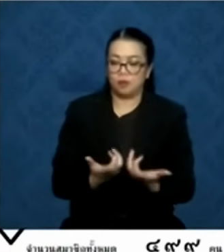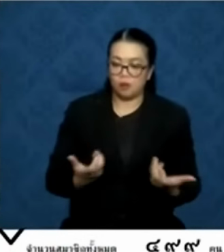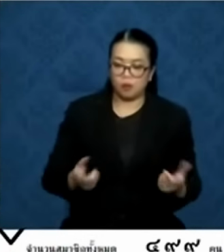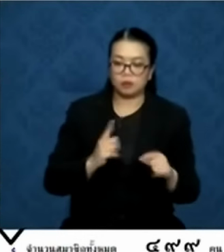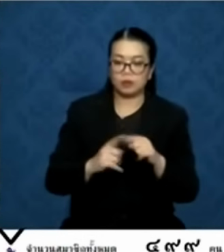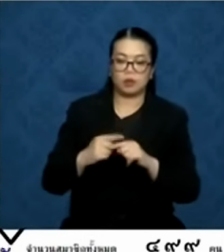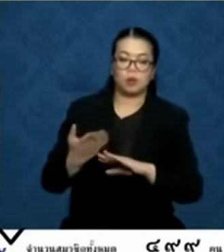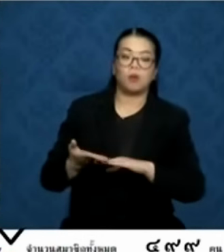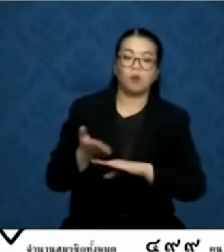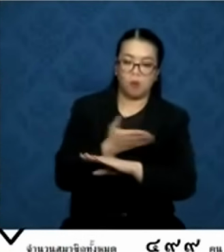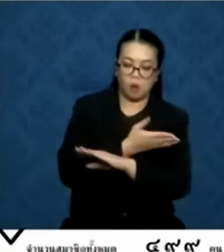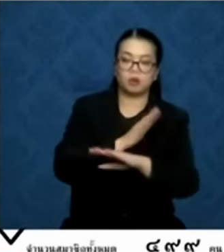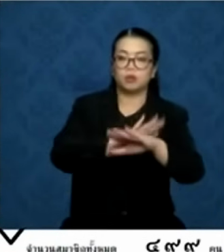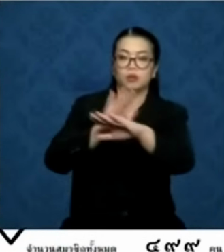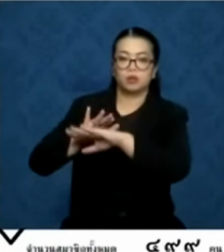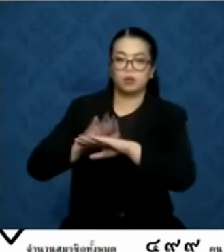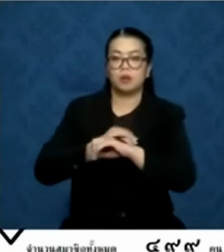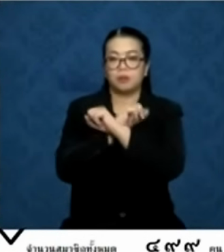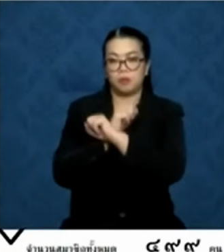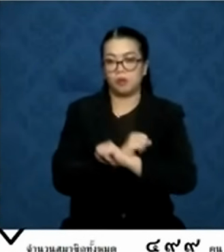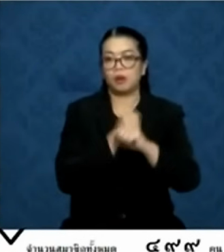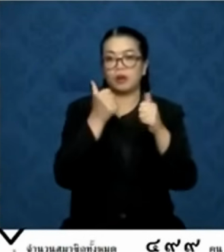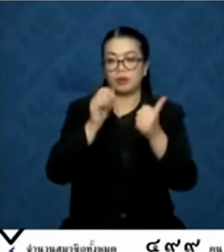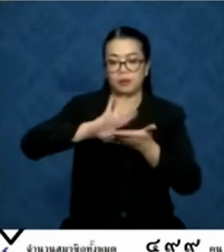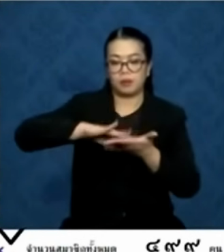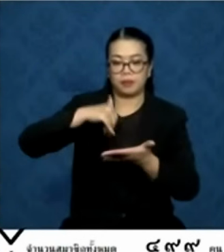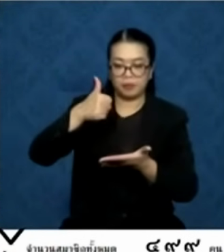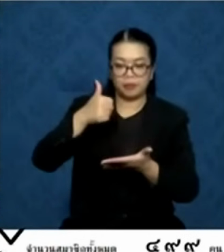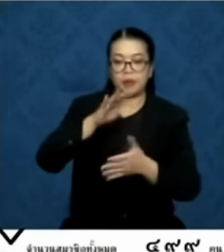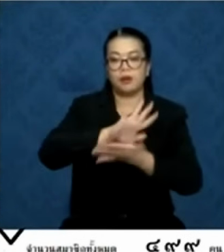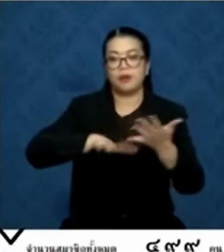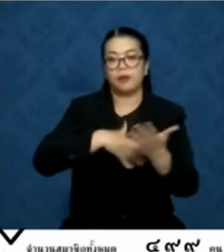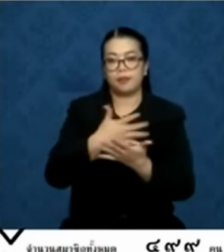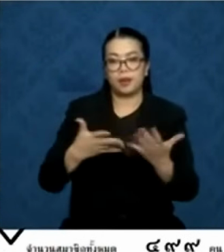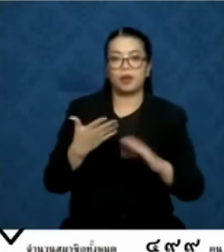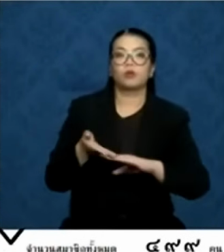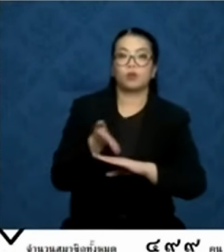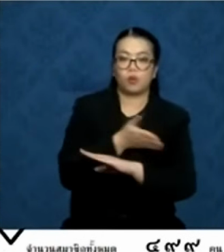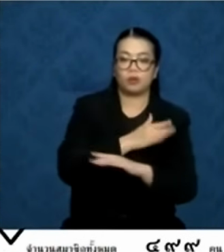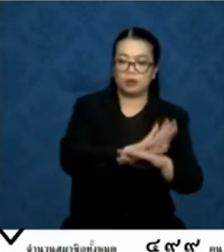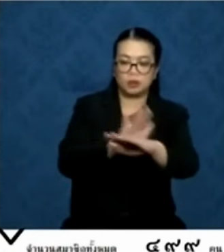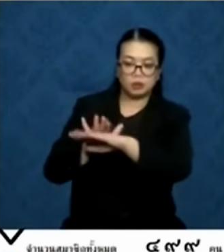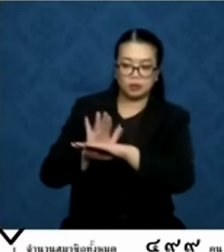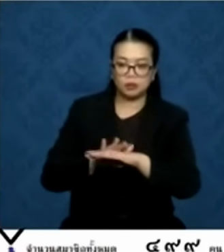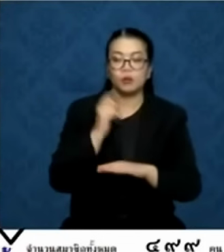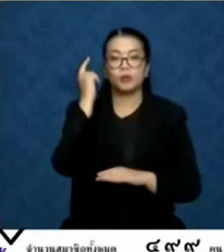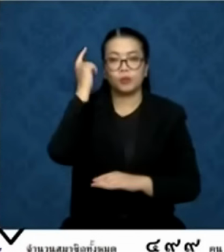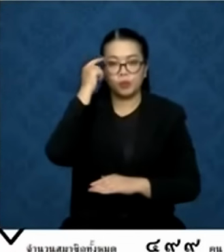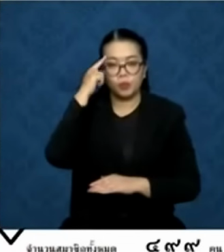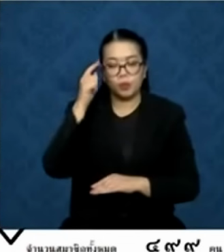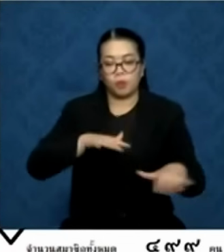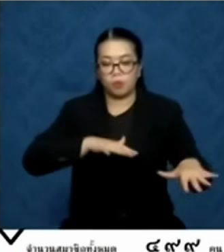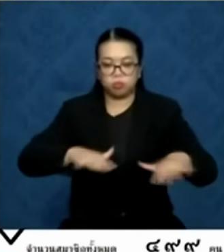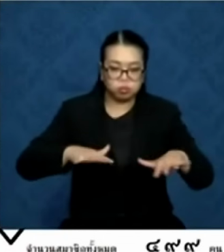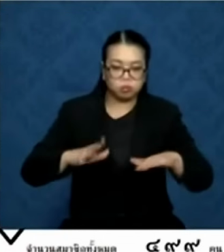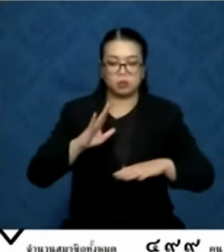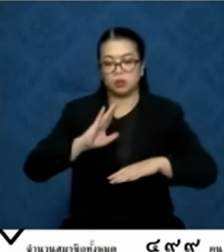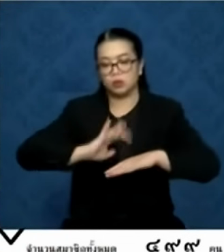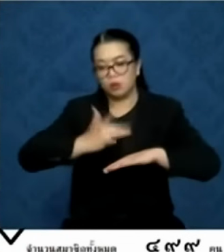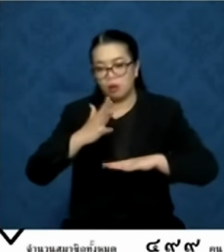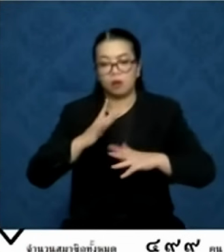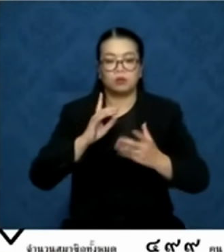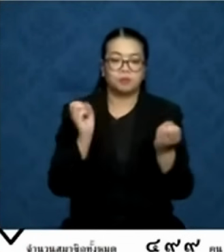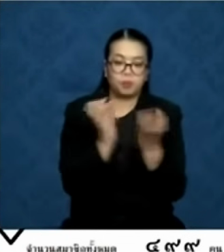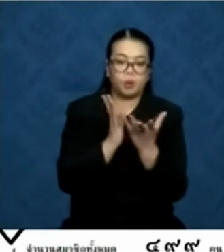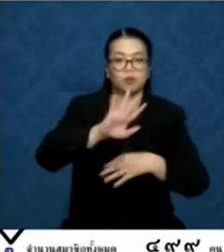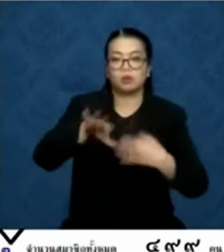ประชาชนโดยพัฒนาปรับปรุงนโยบายการบริหารจัดการให้ครอบคลุมรองรับภัยทุกประเทศทุกประเภทเต